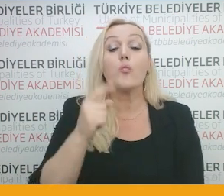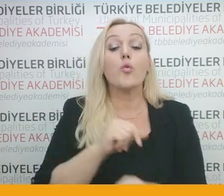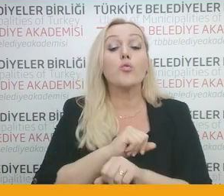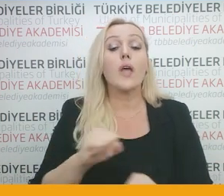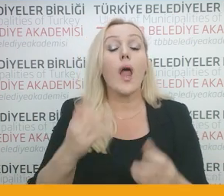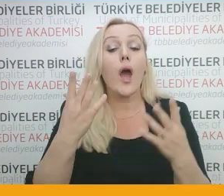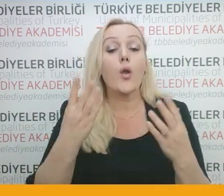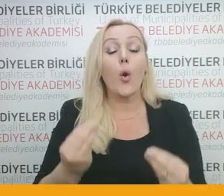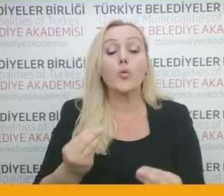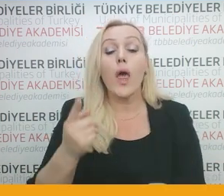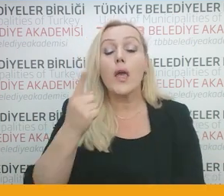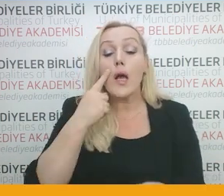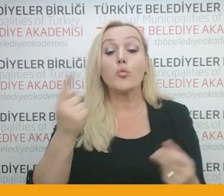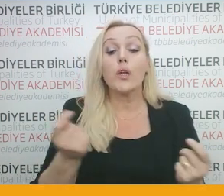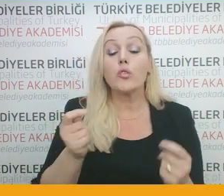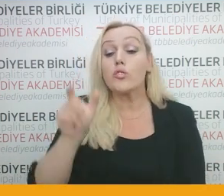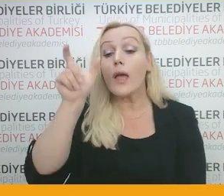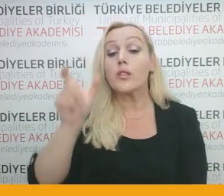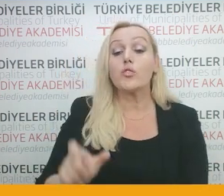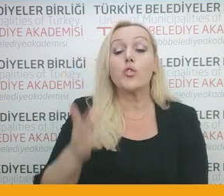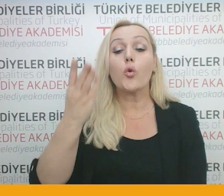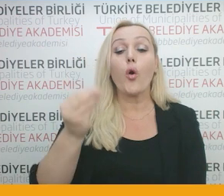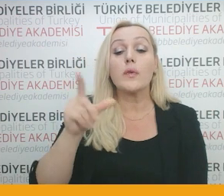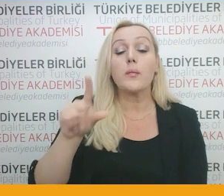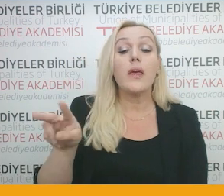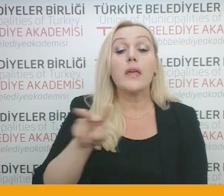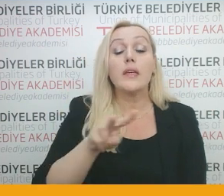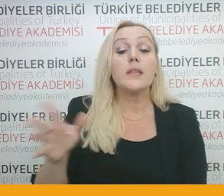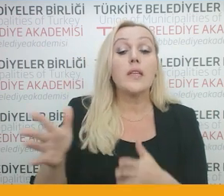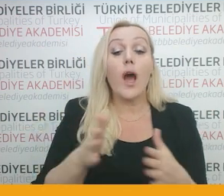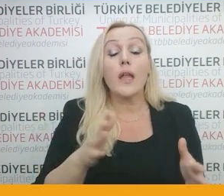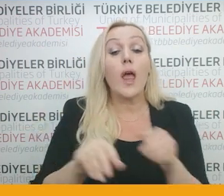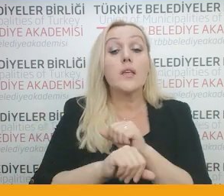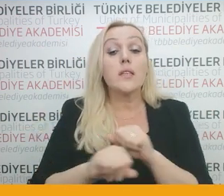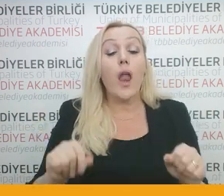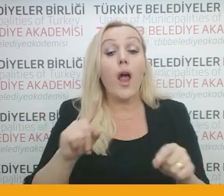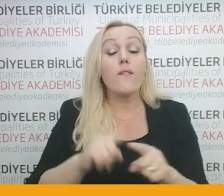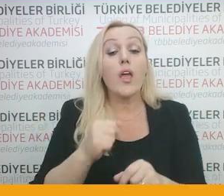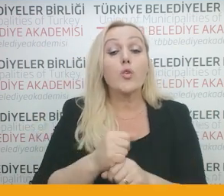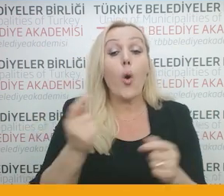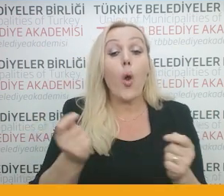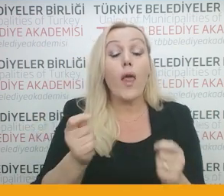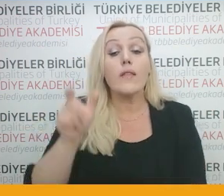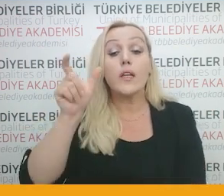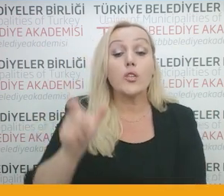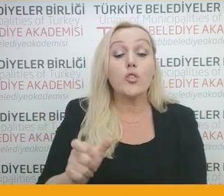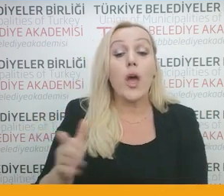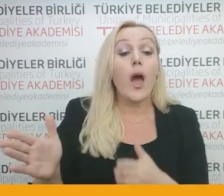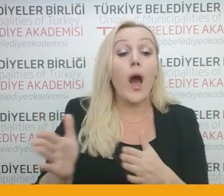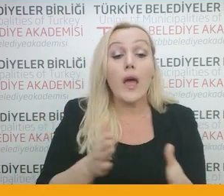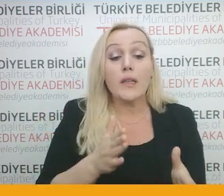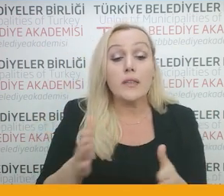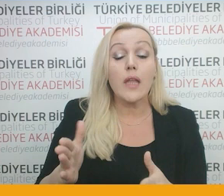oluşumunda kamu görevlisinin yer alması gerekiyor ve bu ikisi arasında zarar ile görev arasında illiyet bağının kurulması gerekiyor. Yani bu görevlinin bu